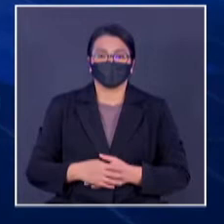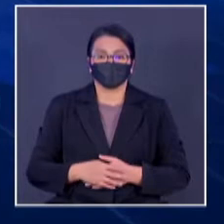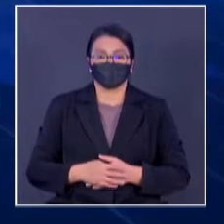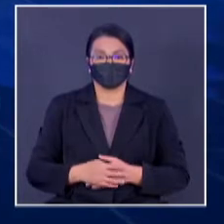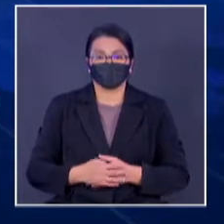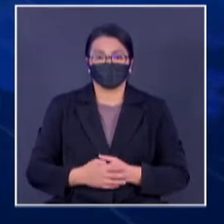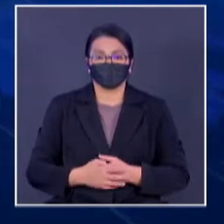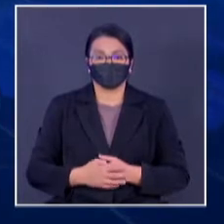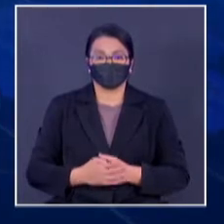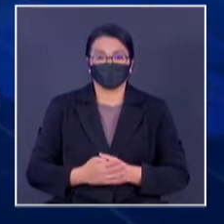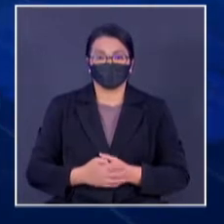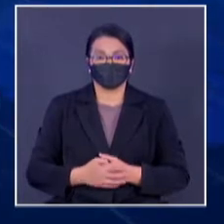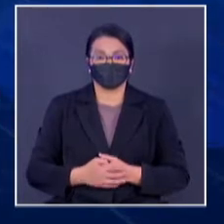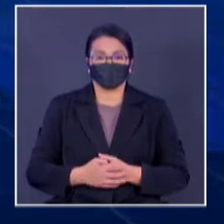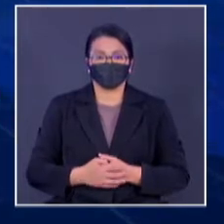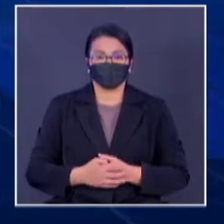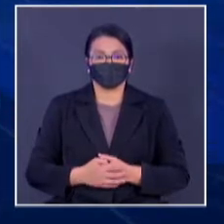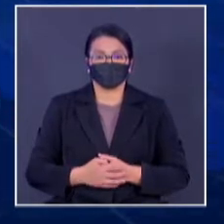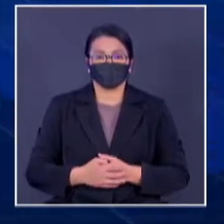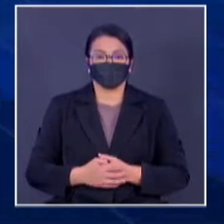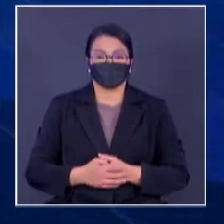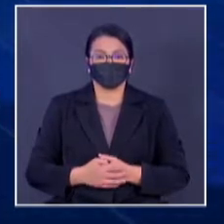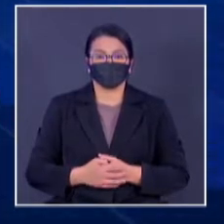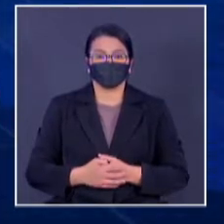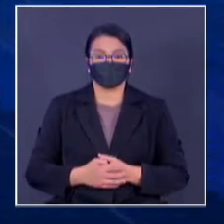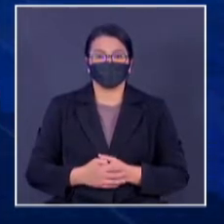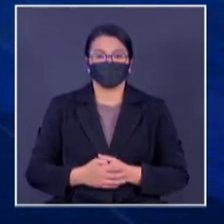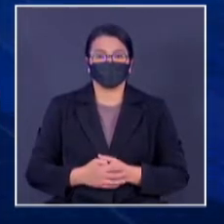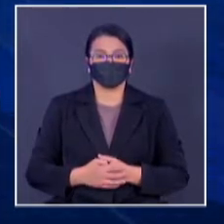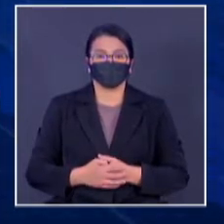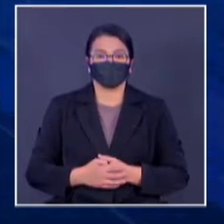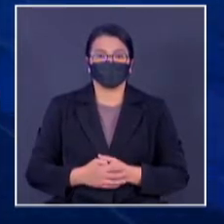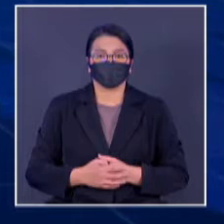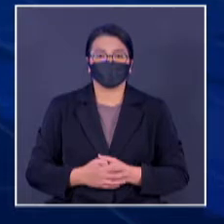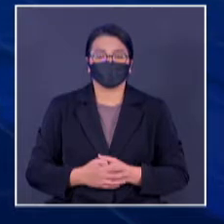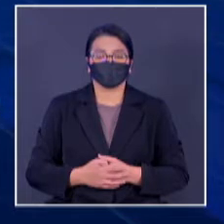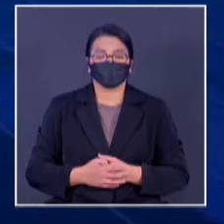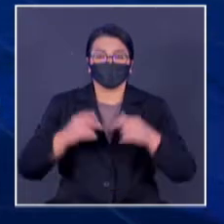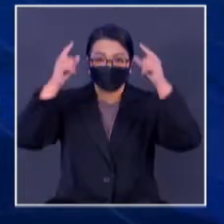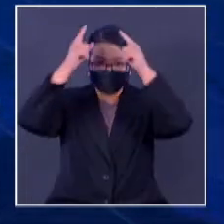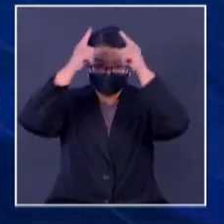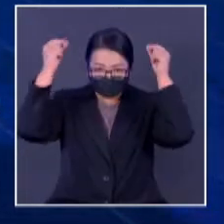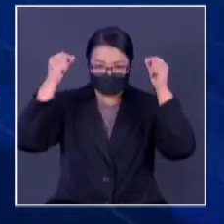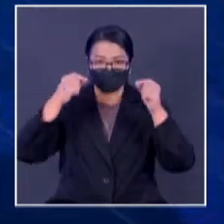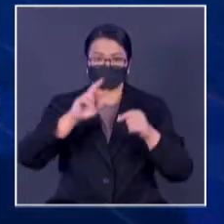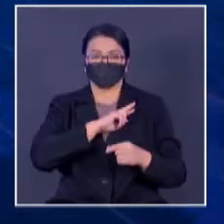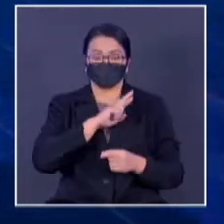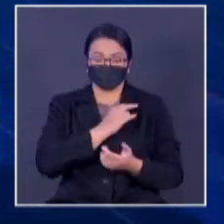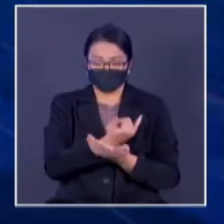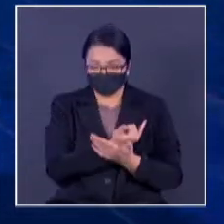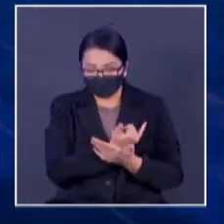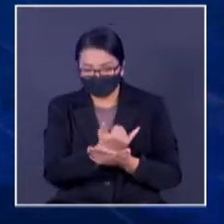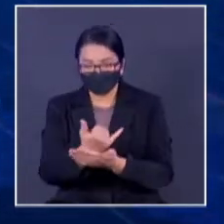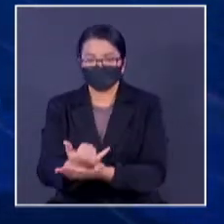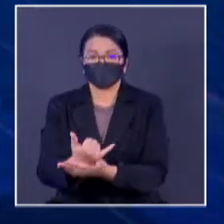คุณผู้ชมครับนี่คือสภาพของผู้ที่ปฏิบัติงานด่านหน้านะครับพยาบาลท่านนี้เองพยายามเอาตัวเองออกมาจากพื้น